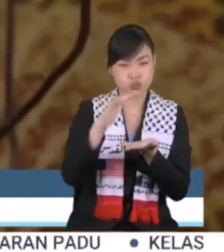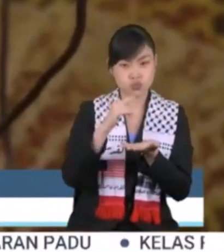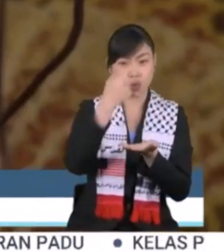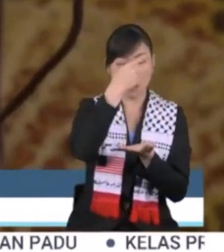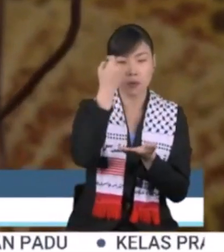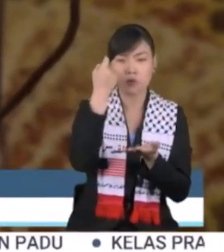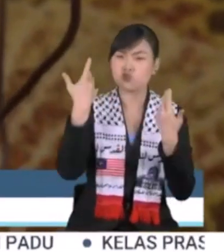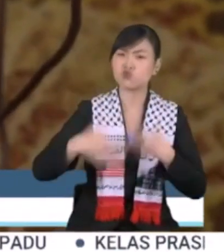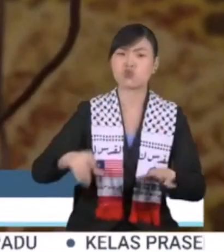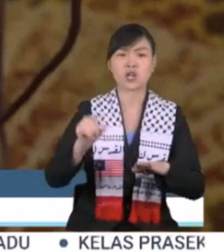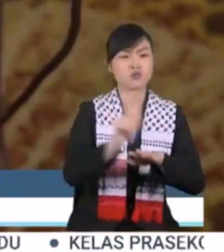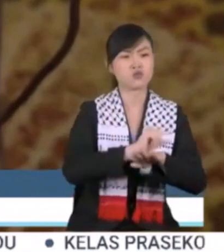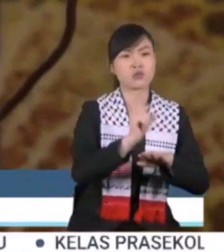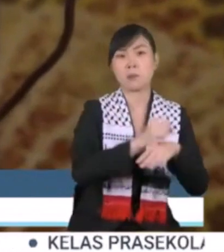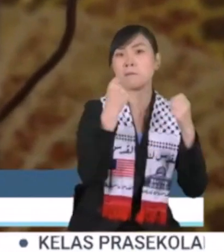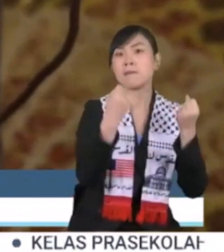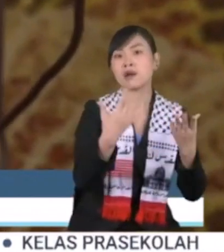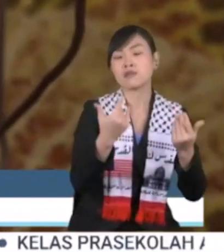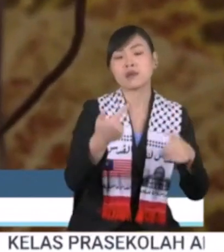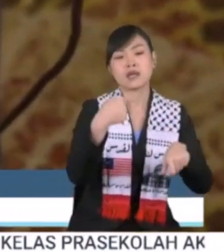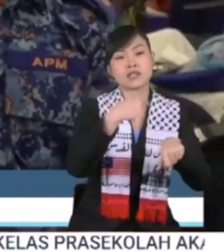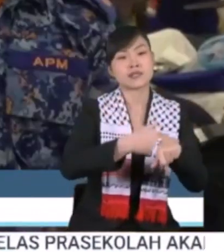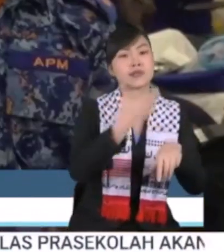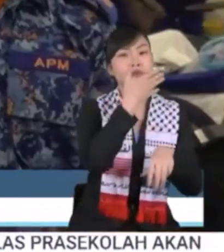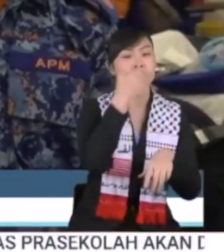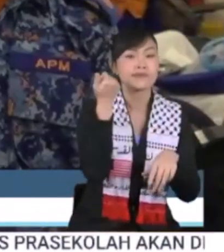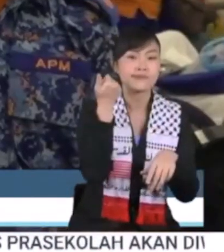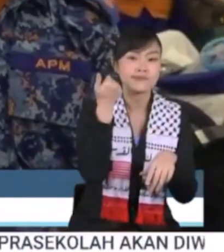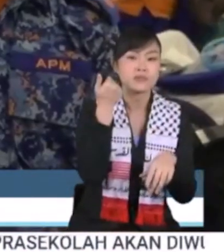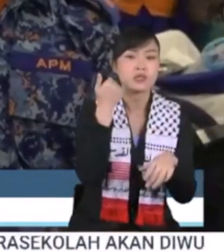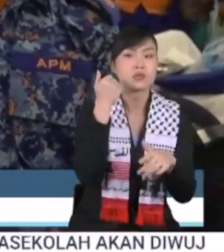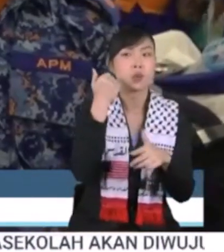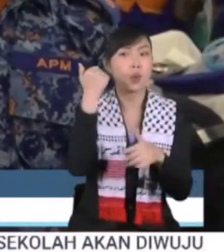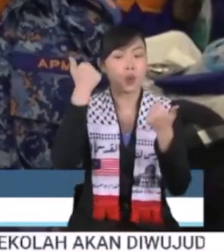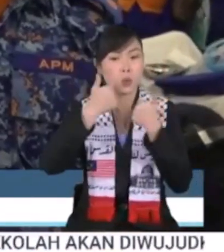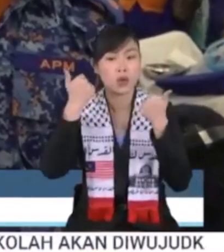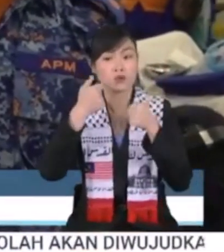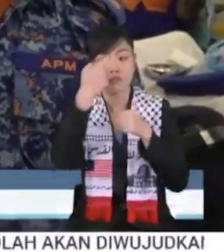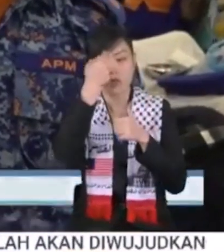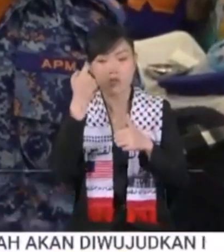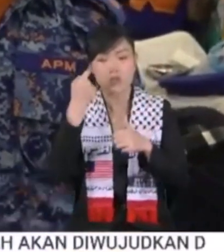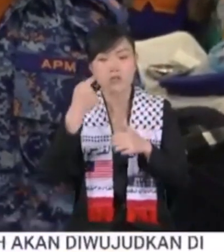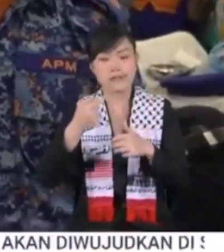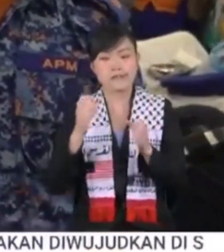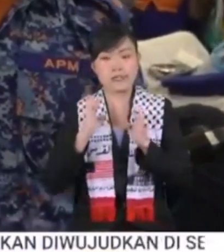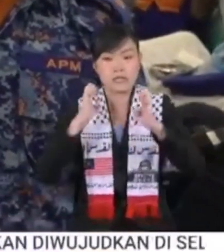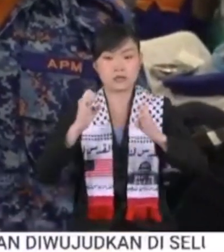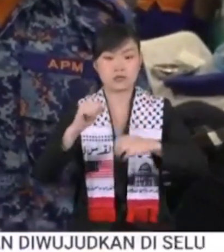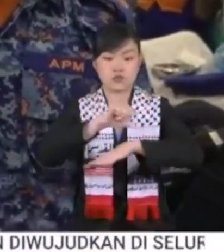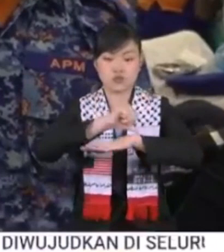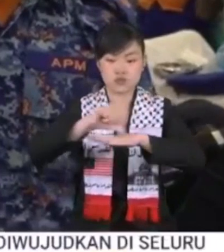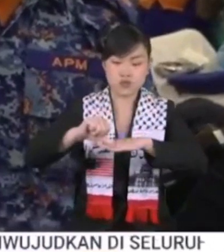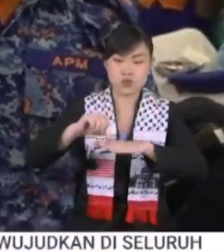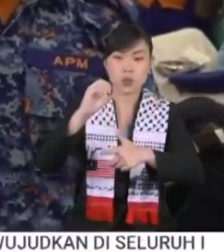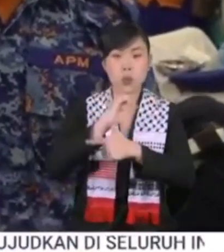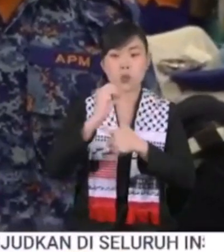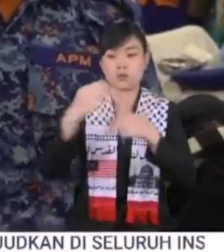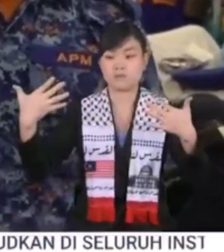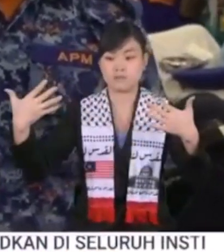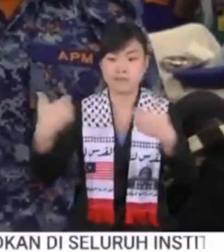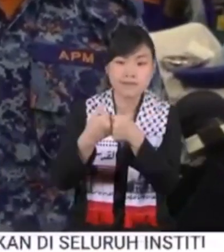sangat banyak selepas raya sebab terdapat peningkatan pembedahan, kes-kes pembedahan, kes-kes kemalangan yang